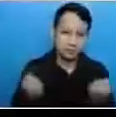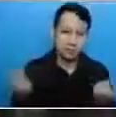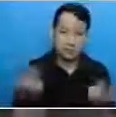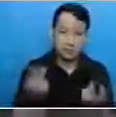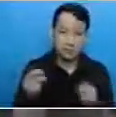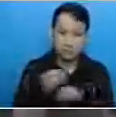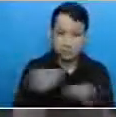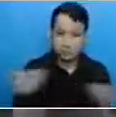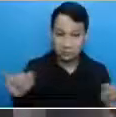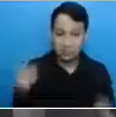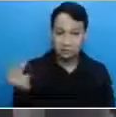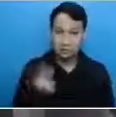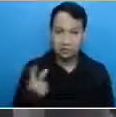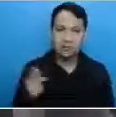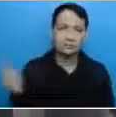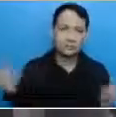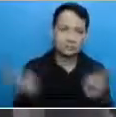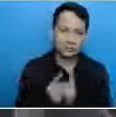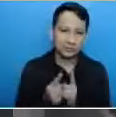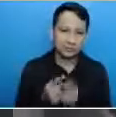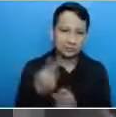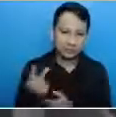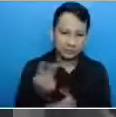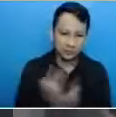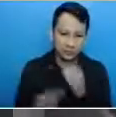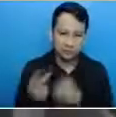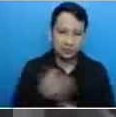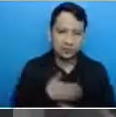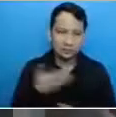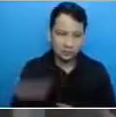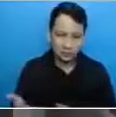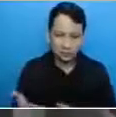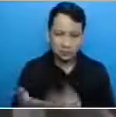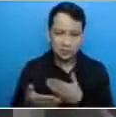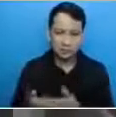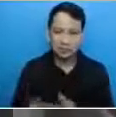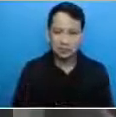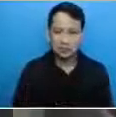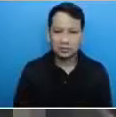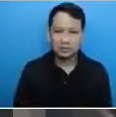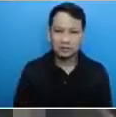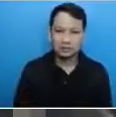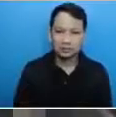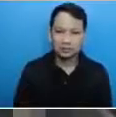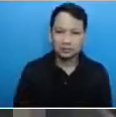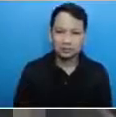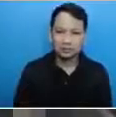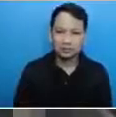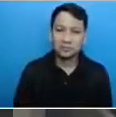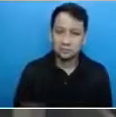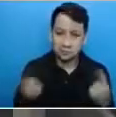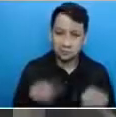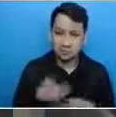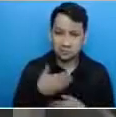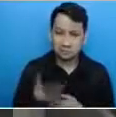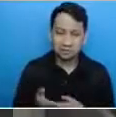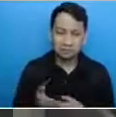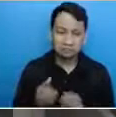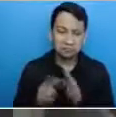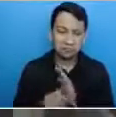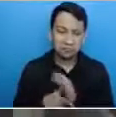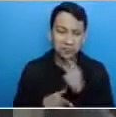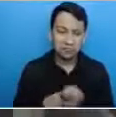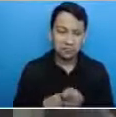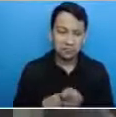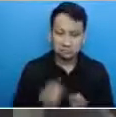Kinikilig ako sa kanila. Jeff! Napaka... Sige. Alam mo, Jeff, Angelica, may